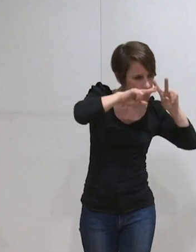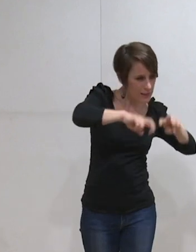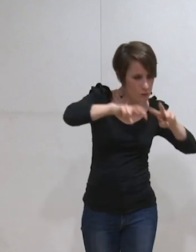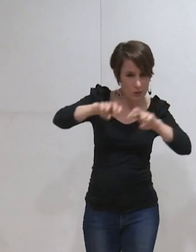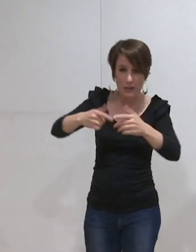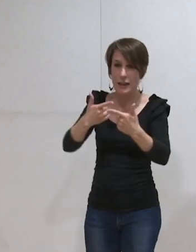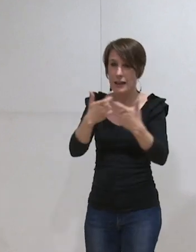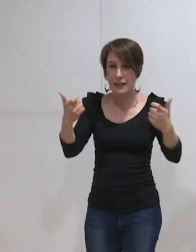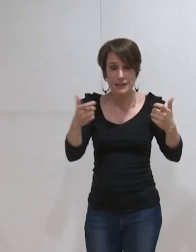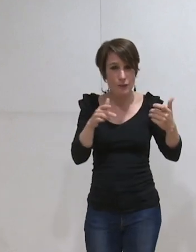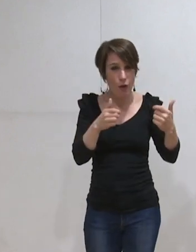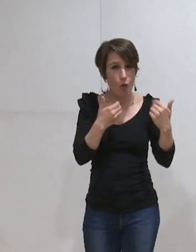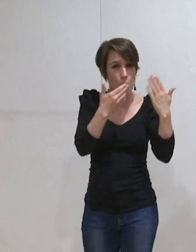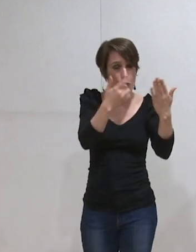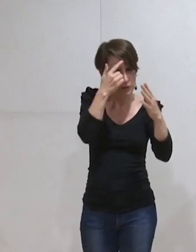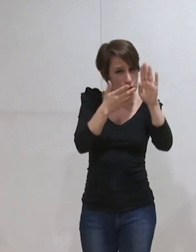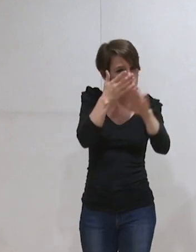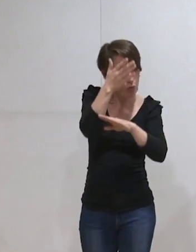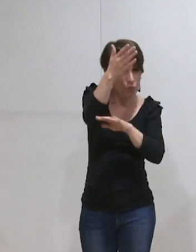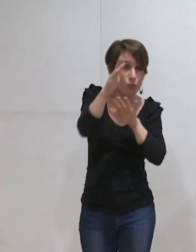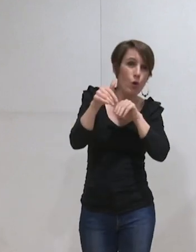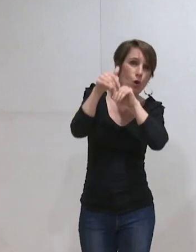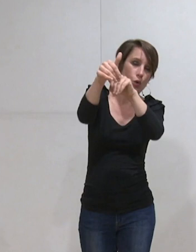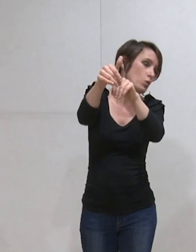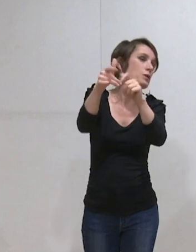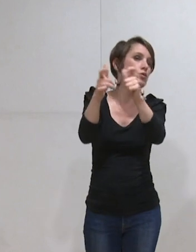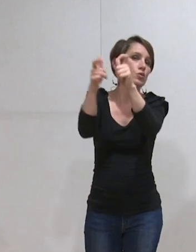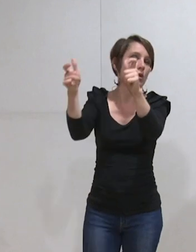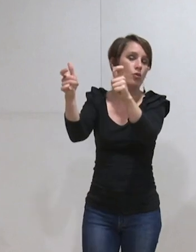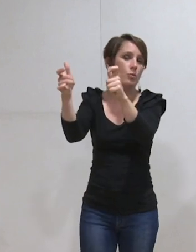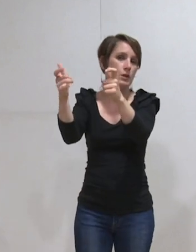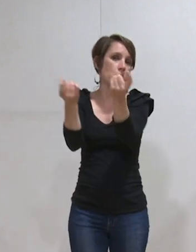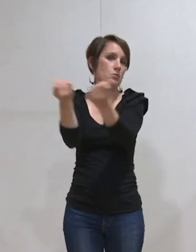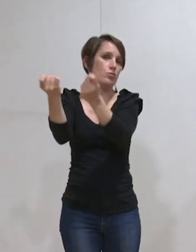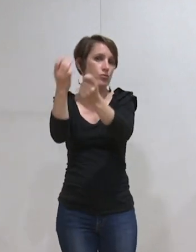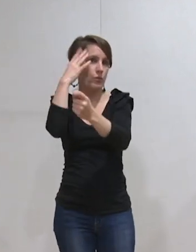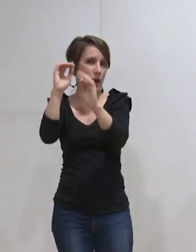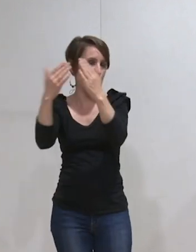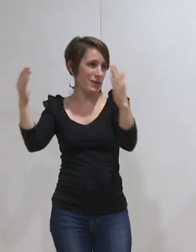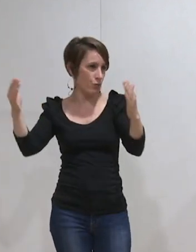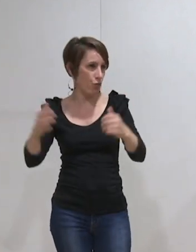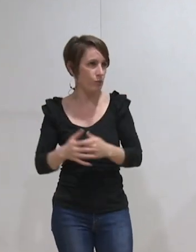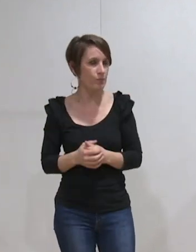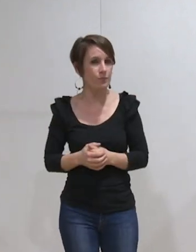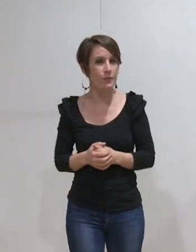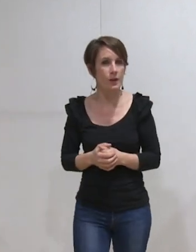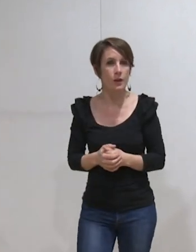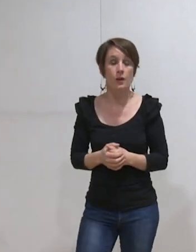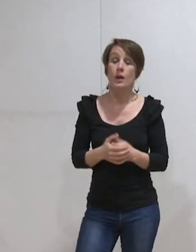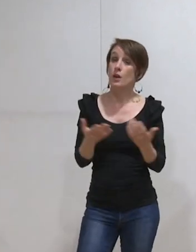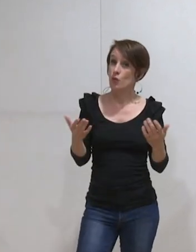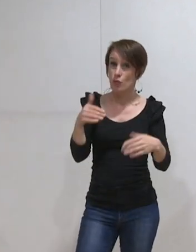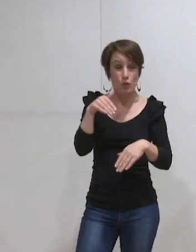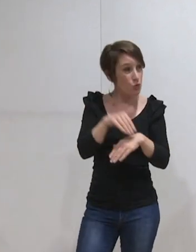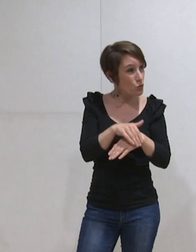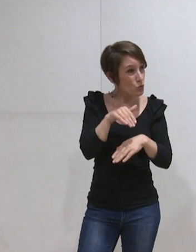en vue d'une continuité de l'exploitation de la société le processus que vous entamez ce soir